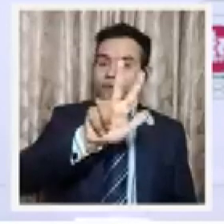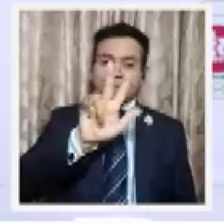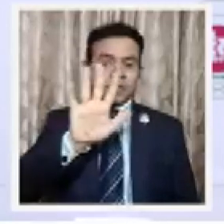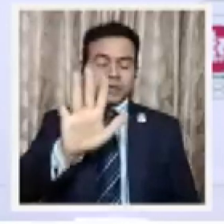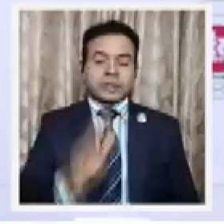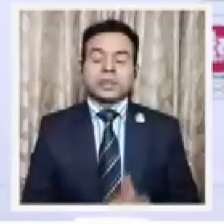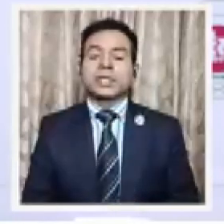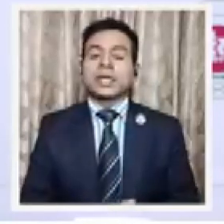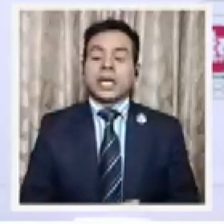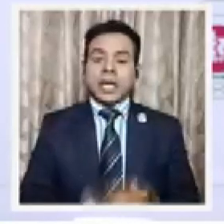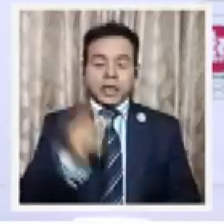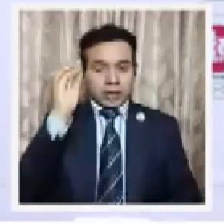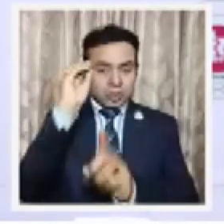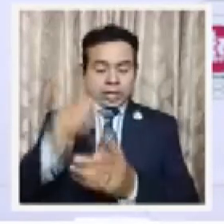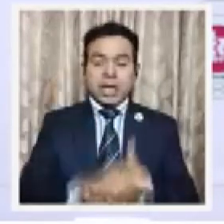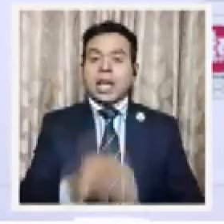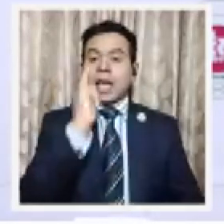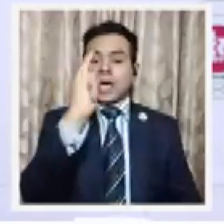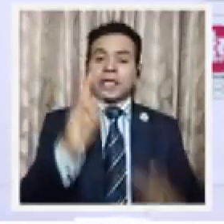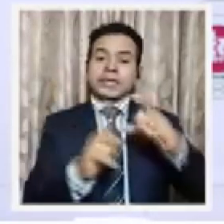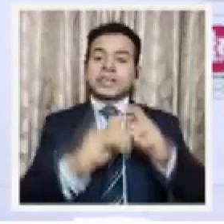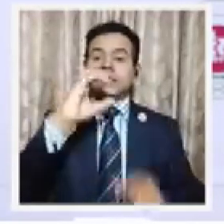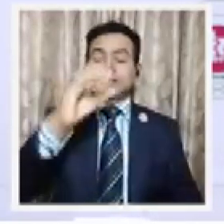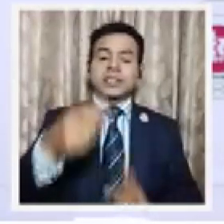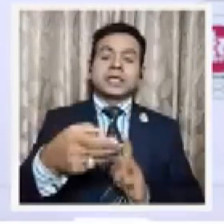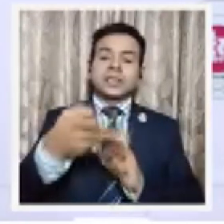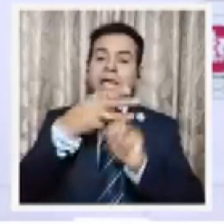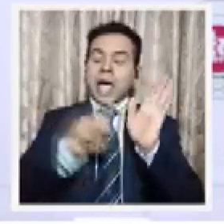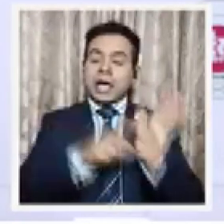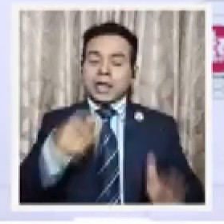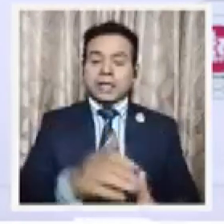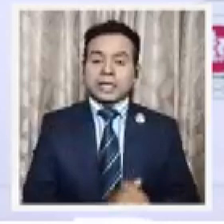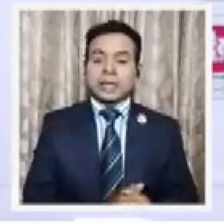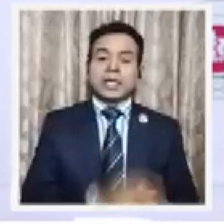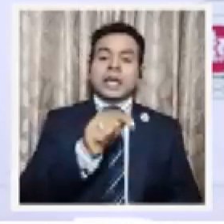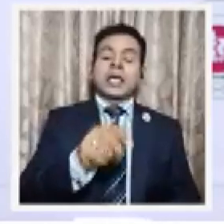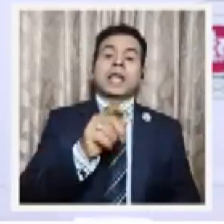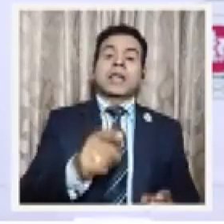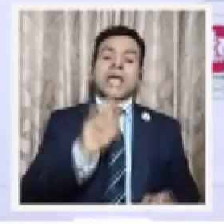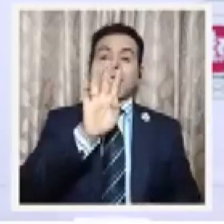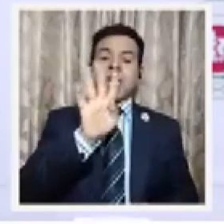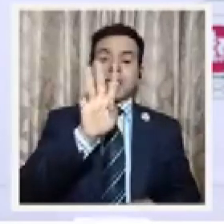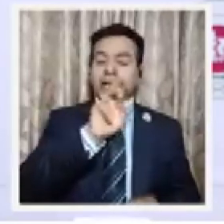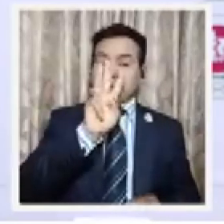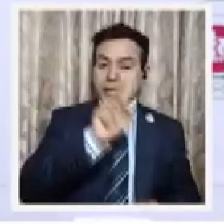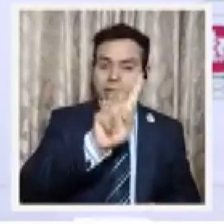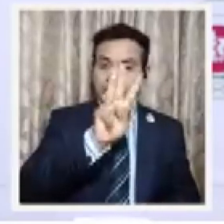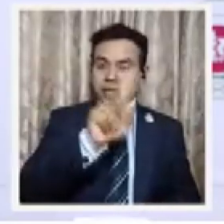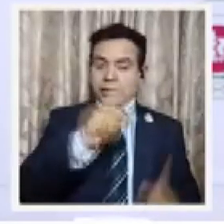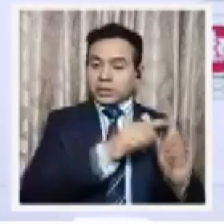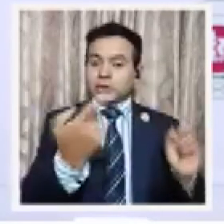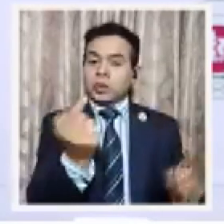62,470টি, IDCR এর দুটি নাম্বারে ফোন গ্রহণ করা হয়েছে 485টি। এখানে উল্লেখ্য IDCR